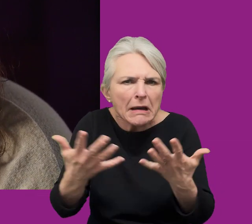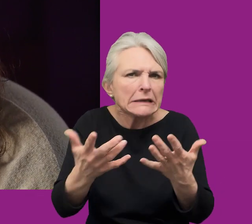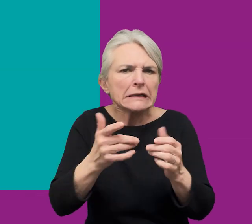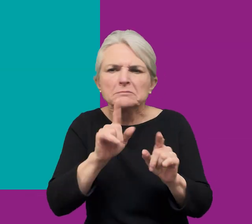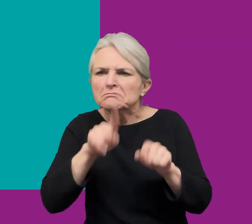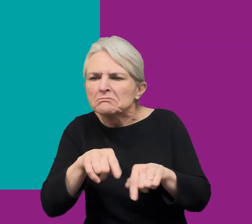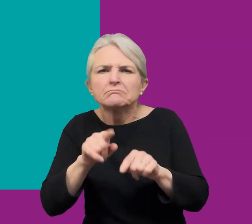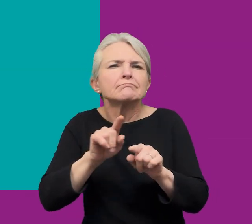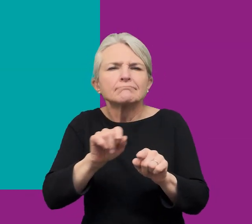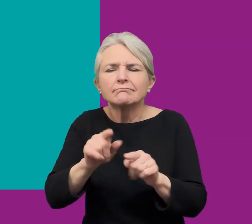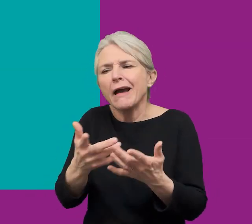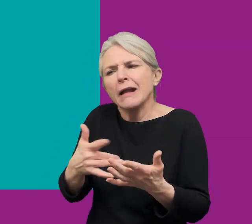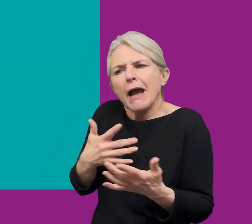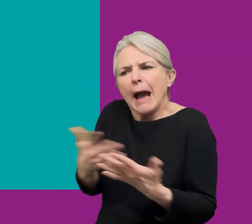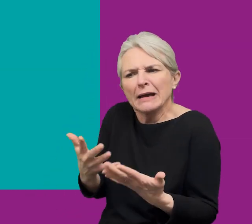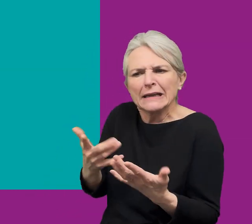iddi.